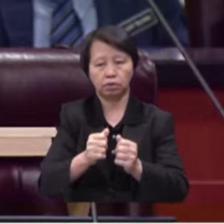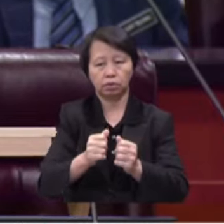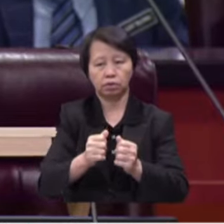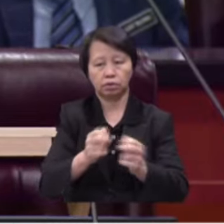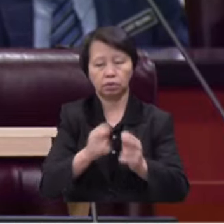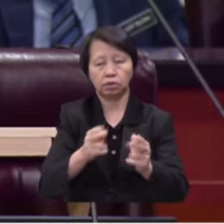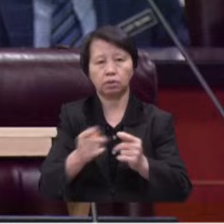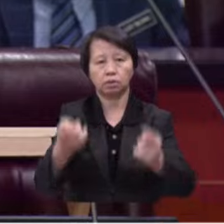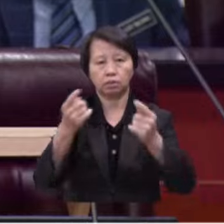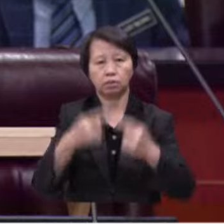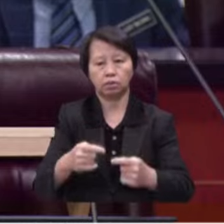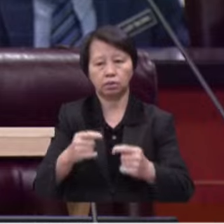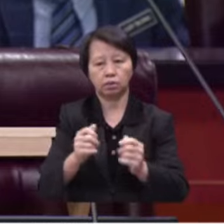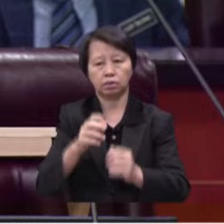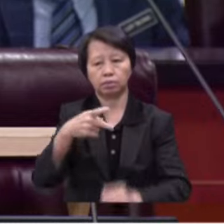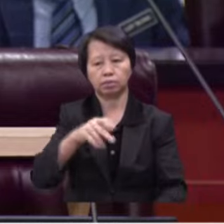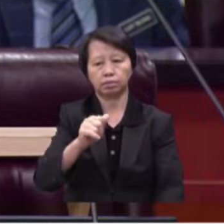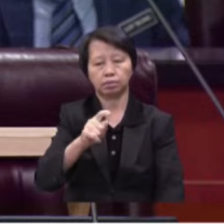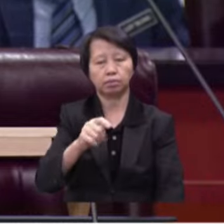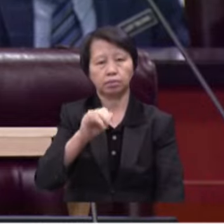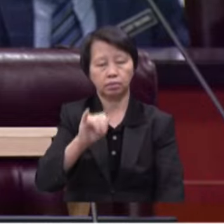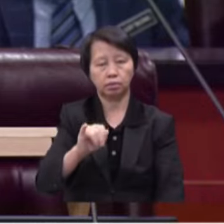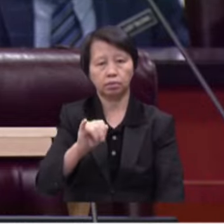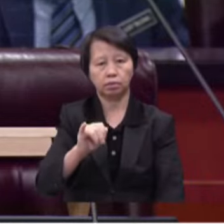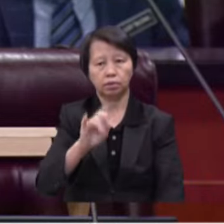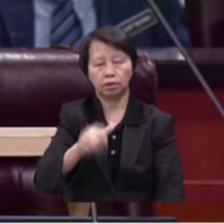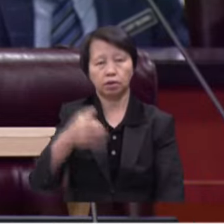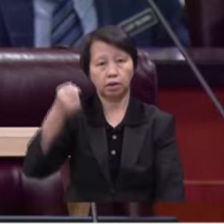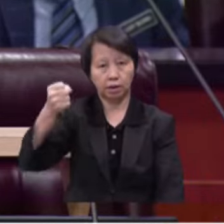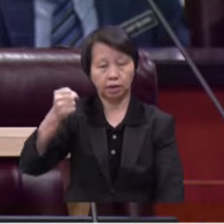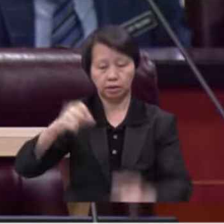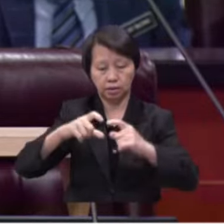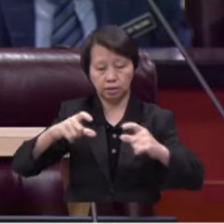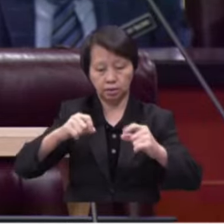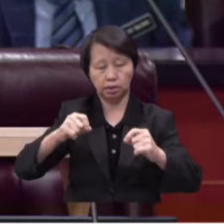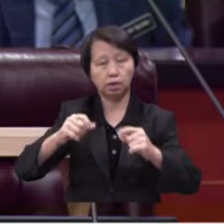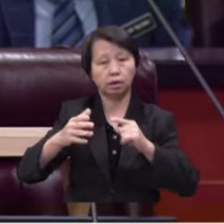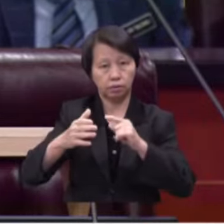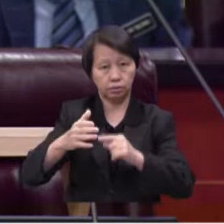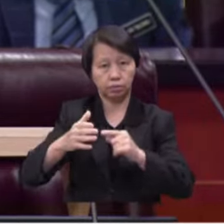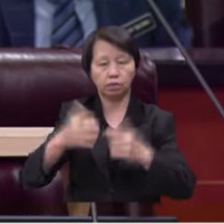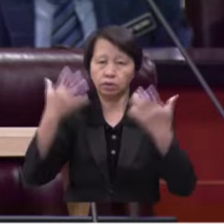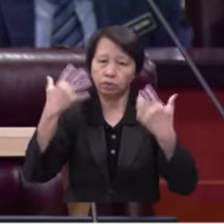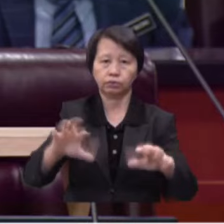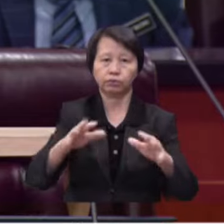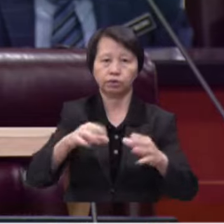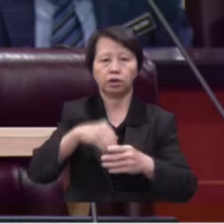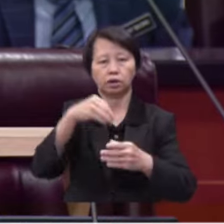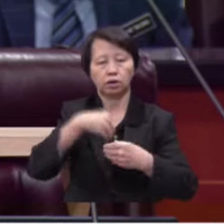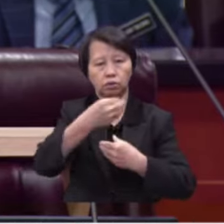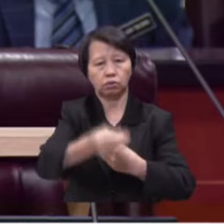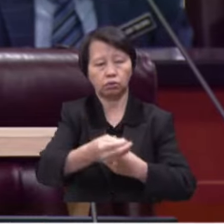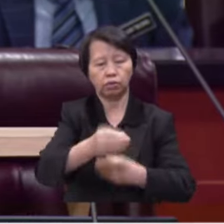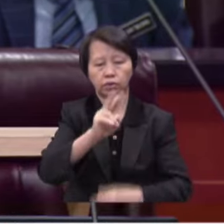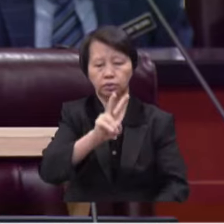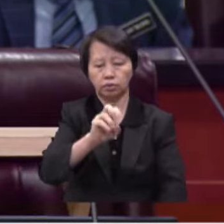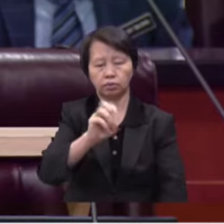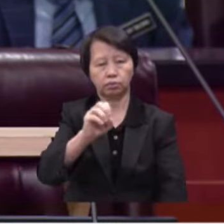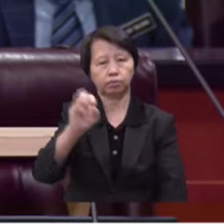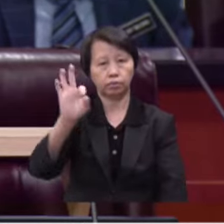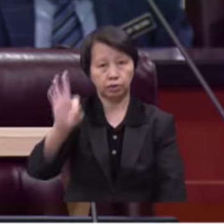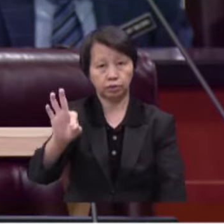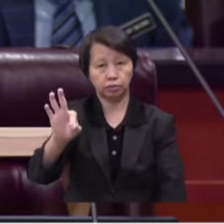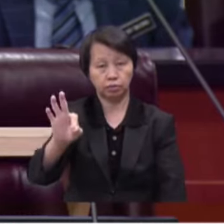Pendatang Tanpa Asing Tanpa Izin Pati yang memegang card tersebut telah dikeluarkan pada 2009